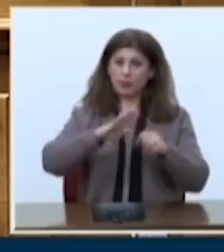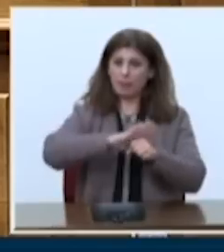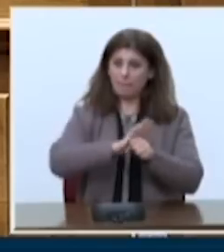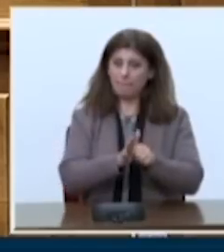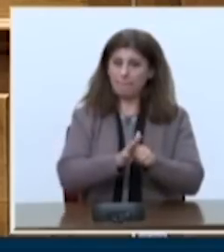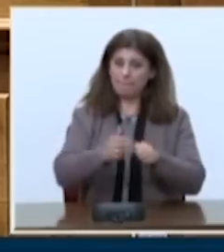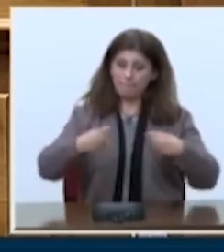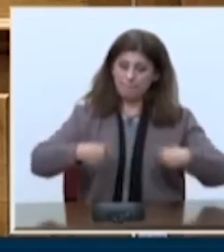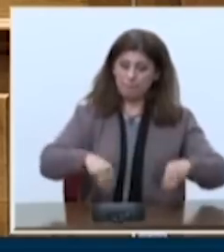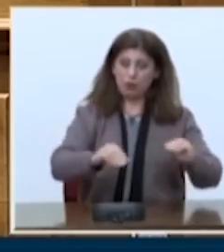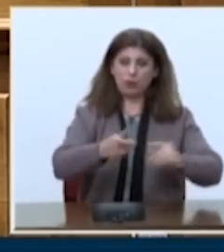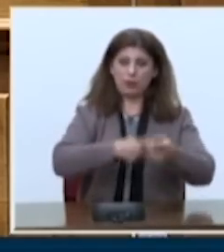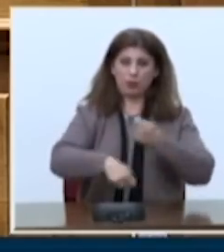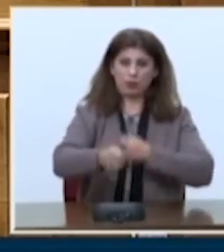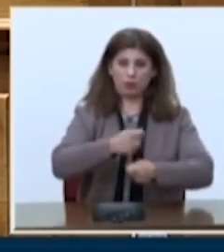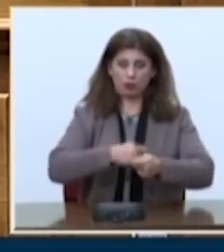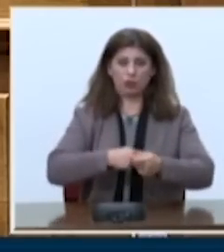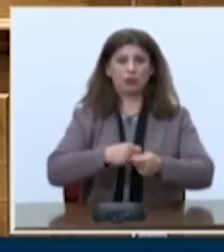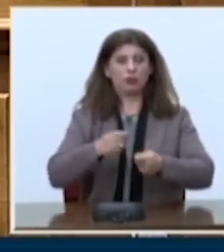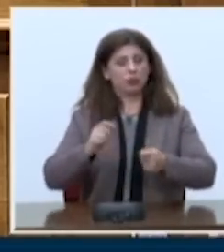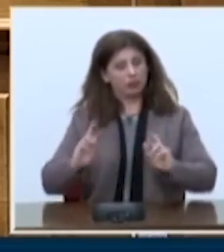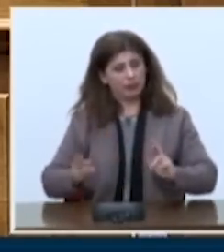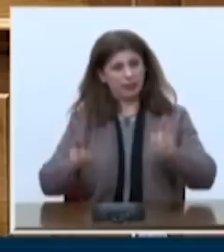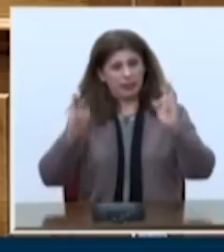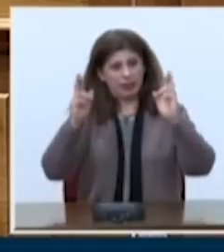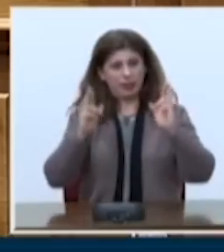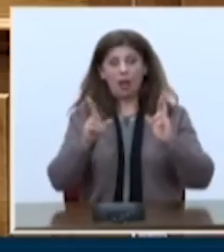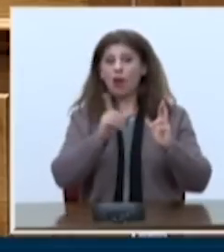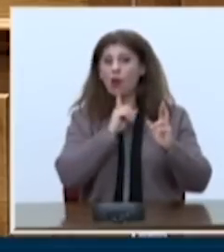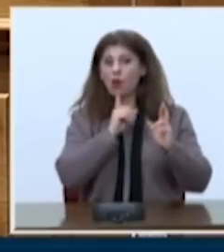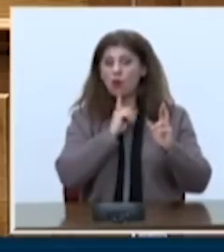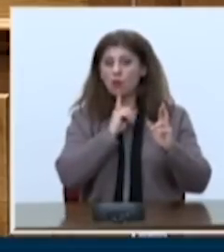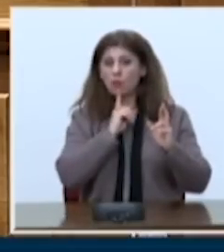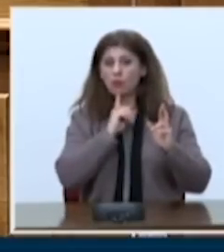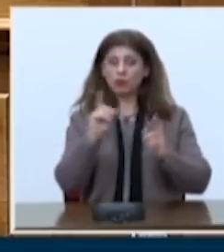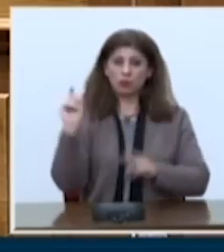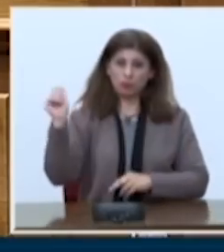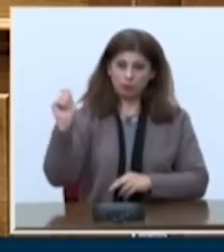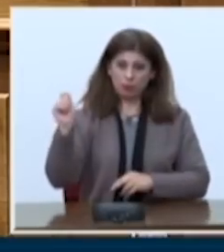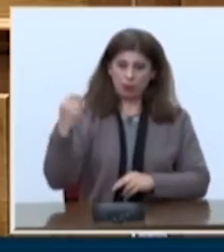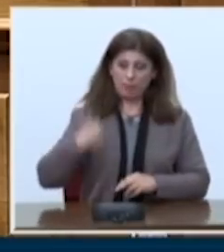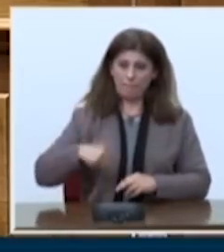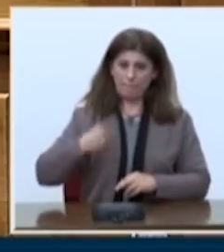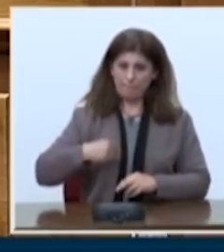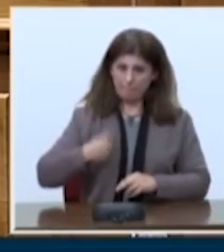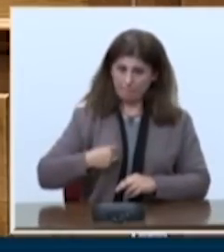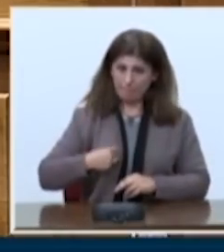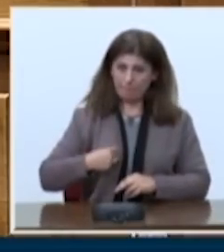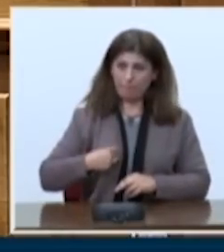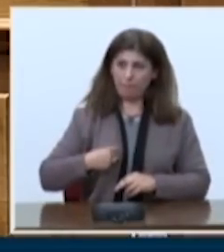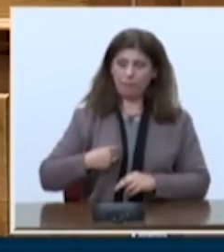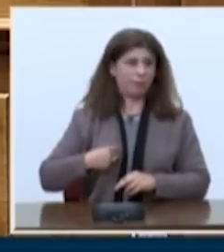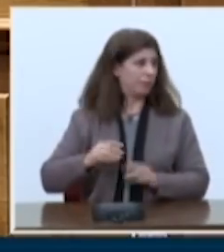και εμπορευματοποίηση του αγαθού της ενέργειας, όπως ήταν η πολιτική της πράσινης μετάβασης της Ευρωπαϊκής